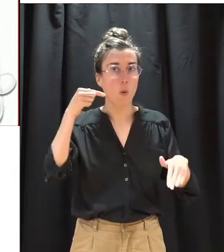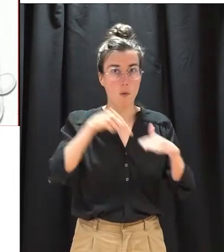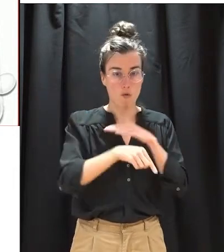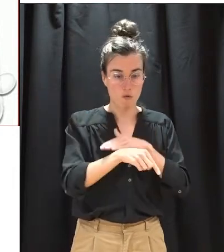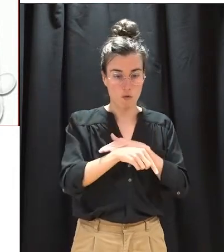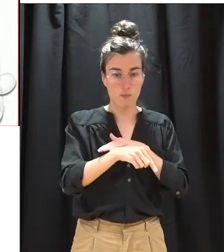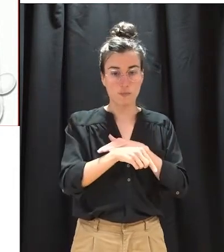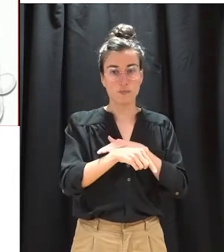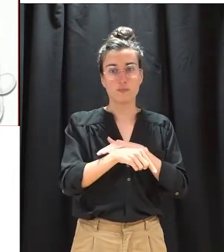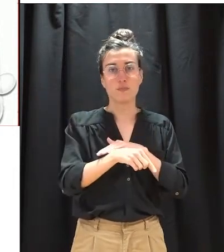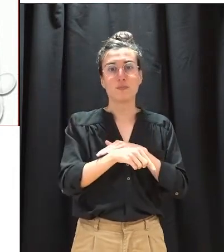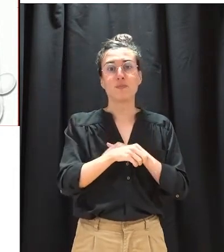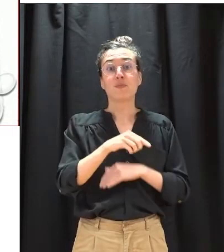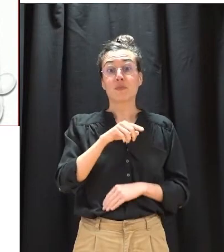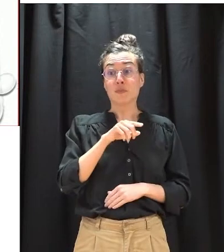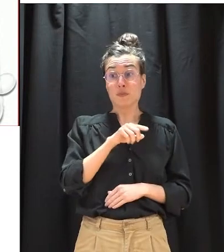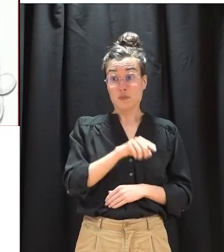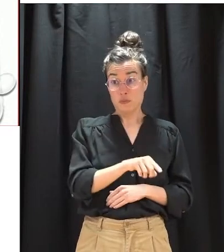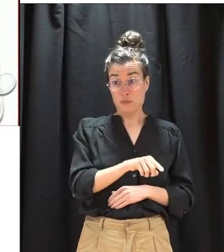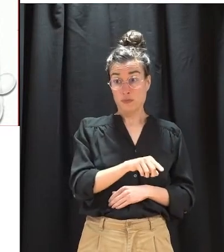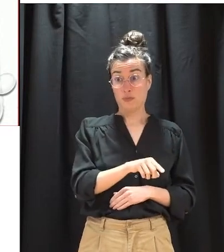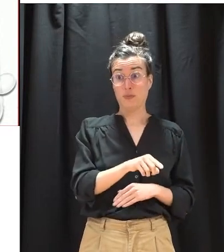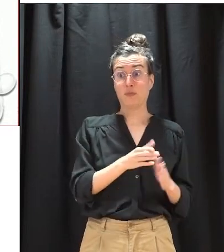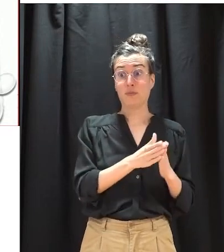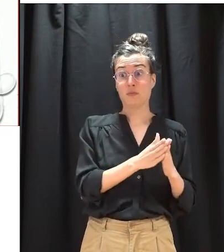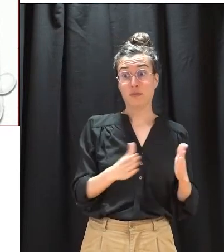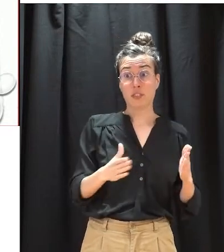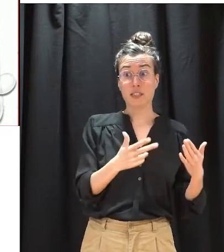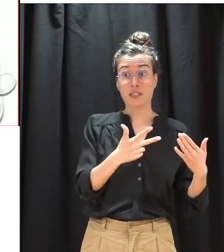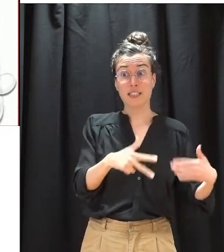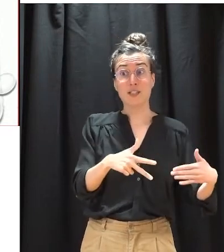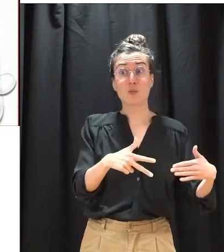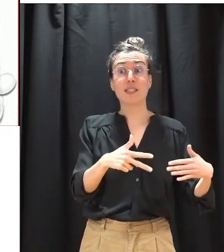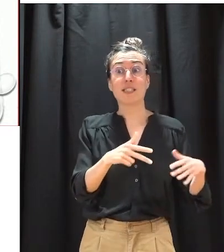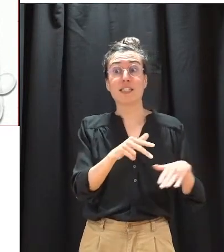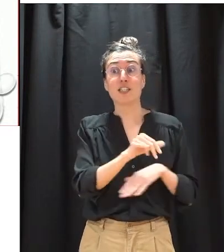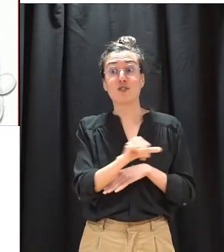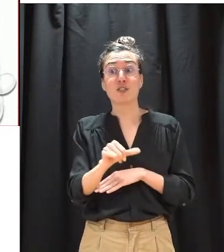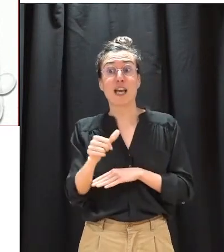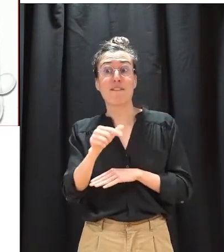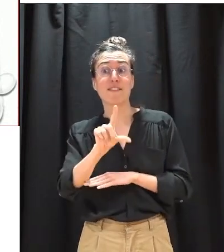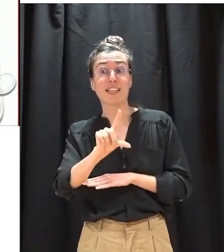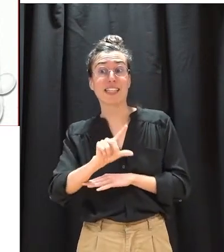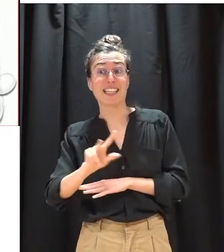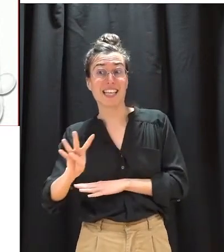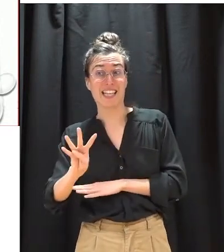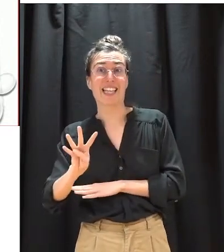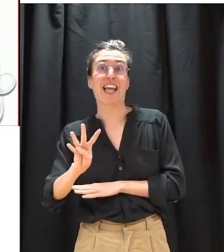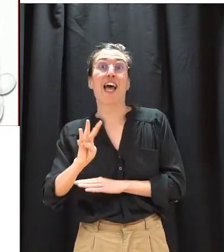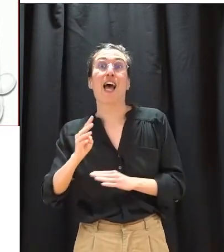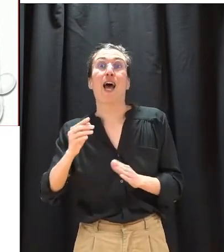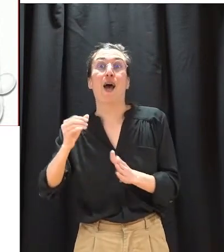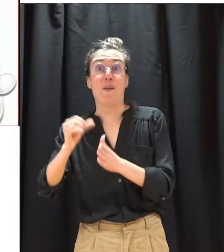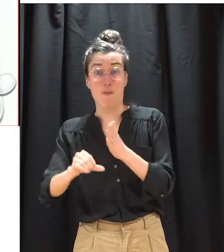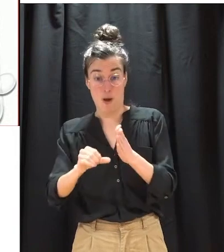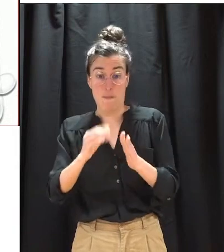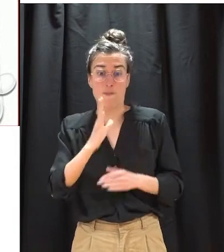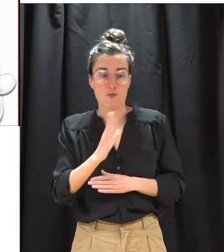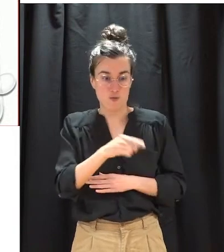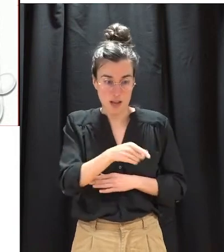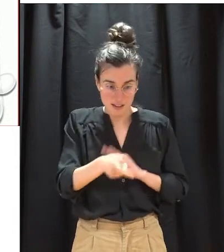bonne perception de la parole orale, mais aussi pour avoir compris, associé à ce son qu'on entend, un